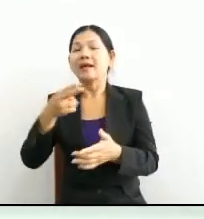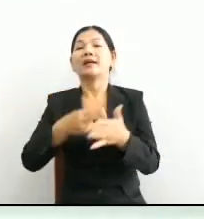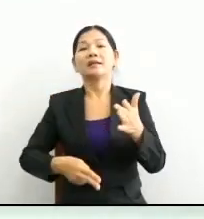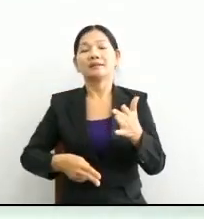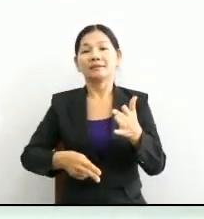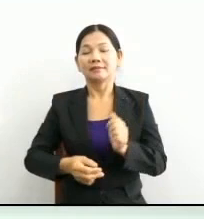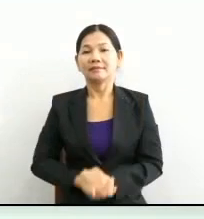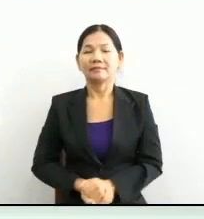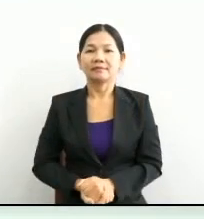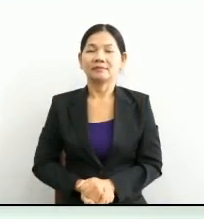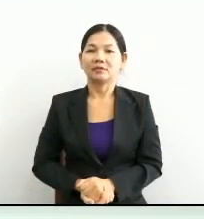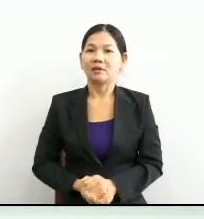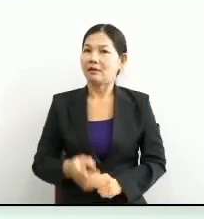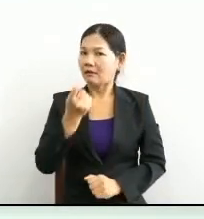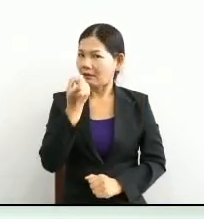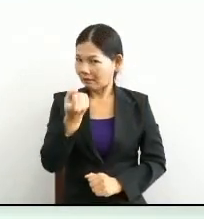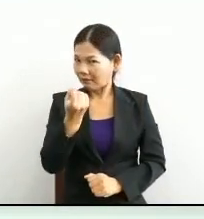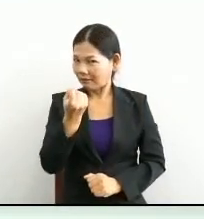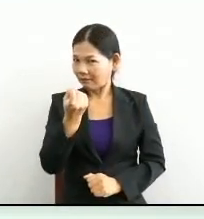Chân chân nè. Ho.